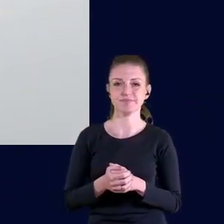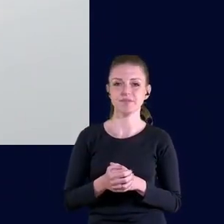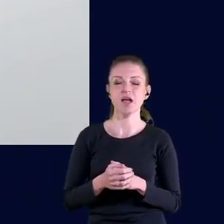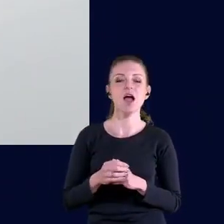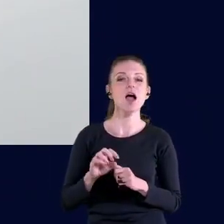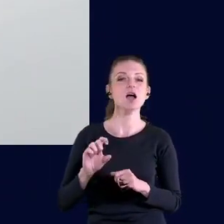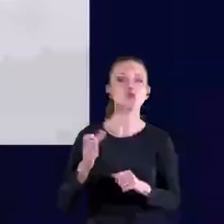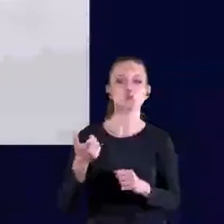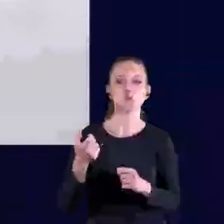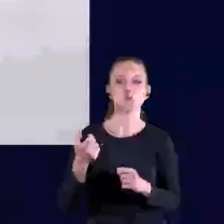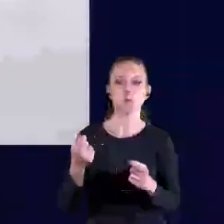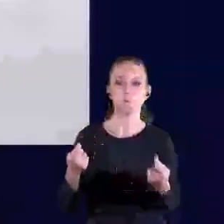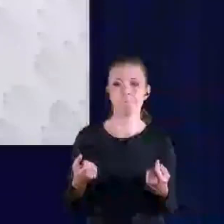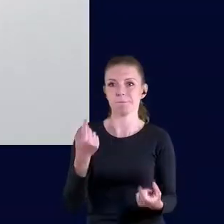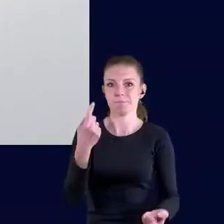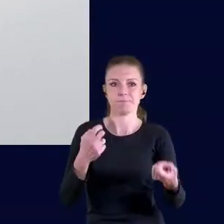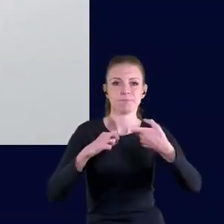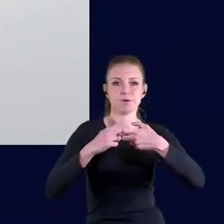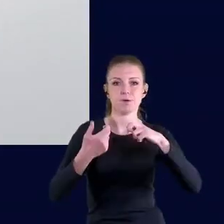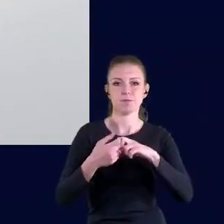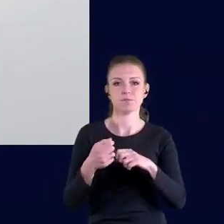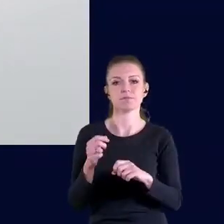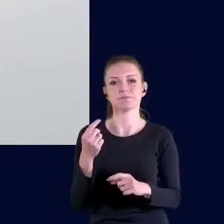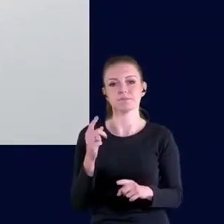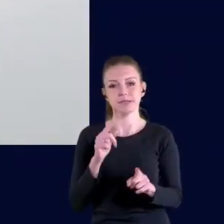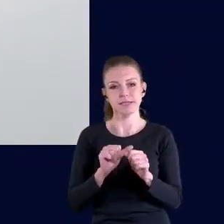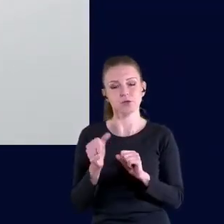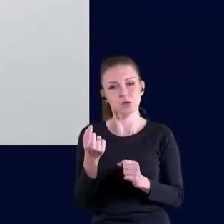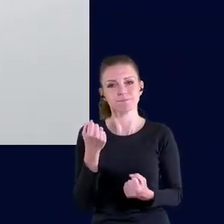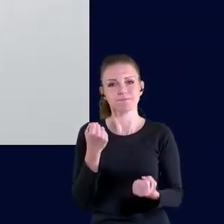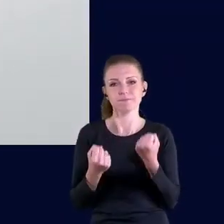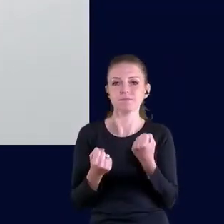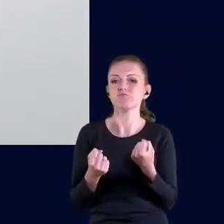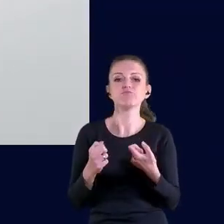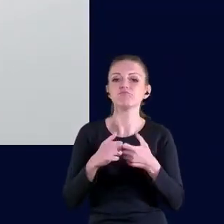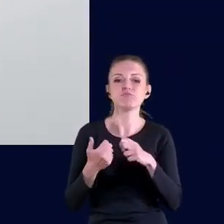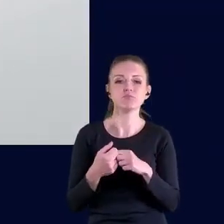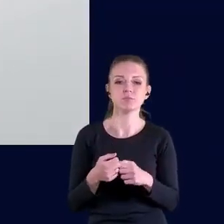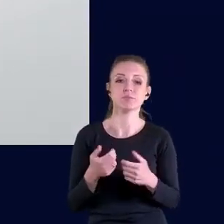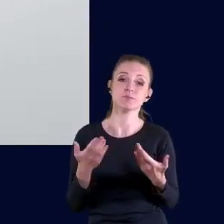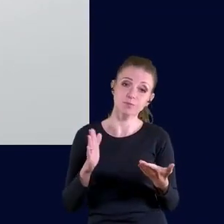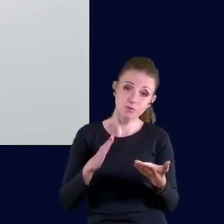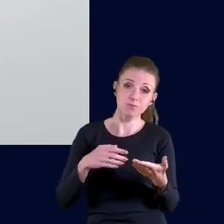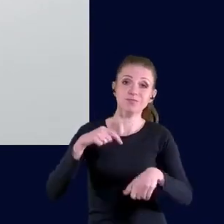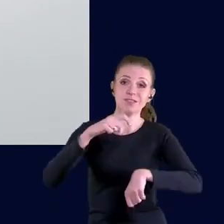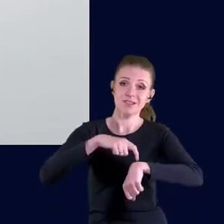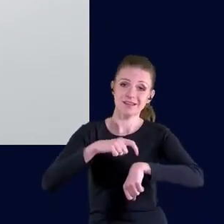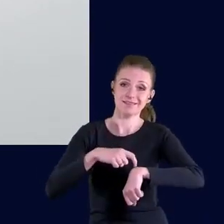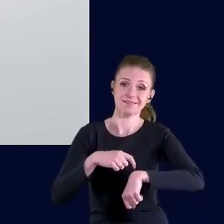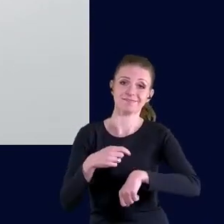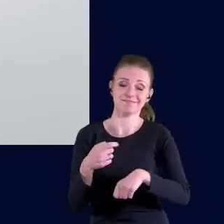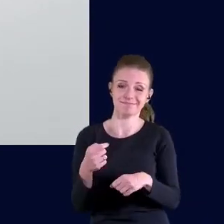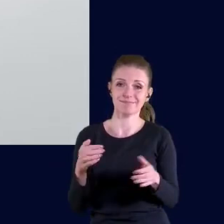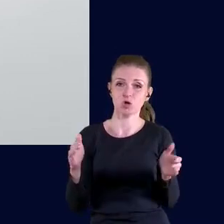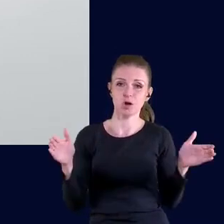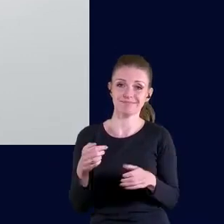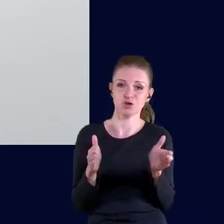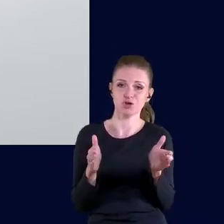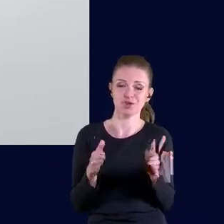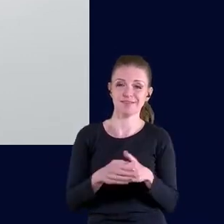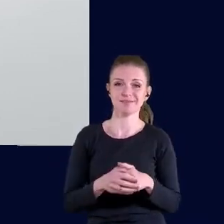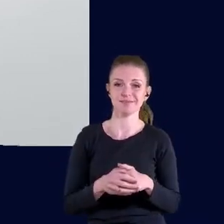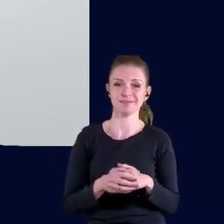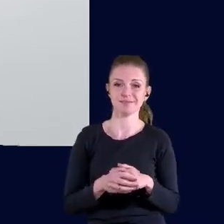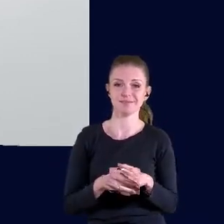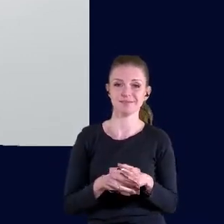i trudności związane z prowadzeniem szkoleń tutaj z otwartych zasobów naukowych na ograniczenia czasowe tak jak w